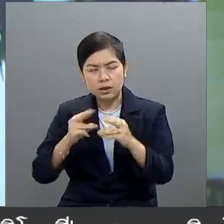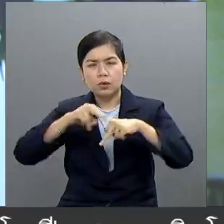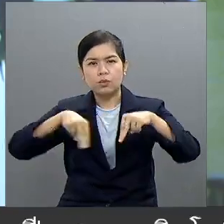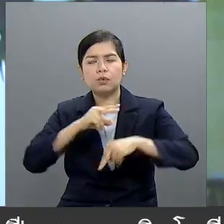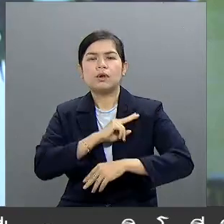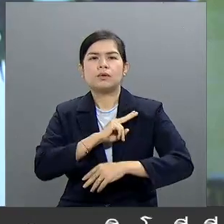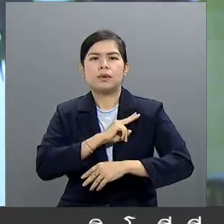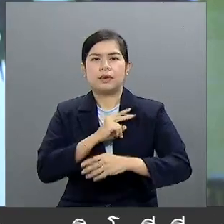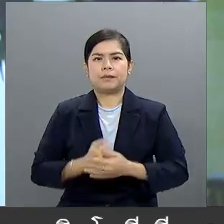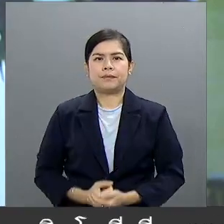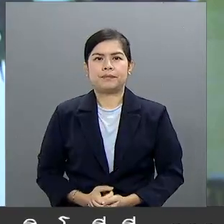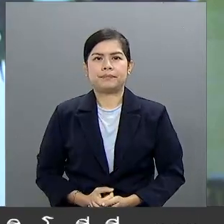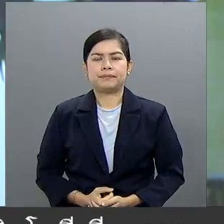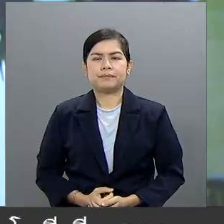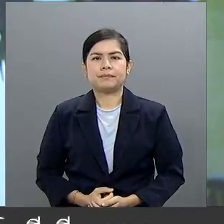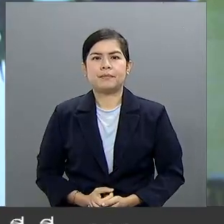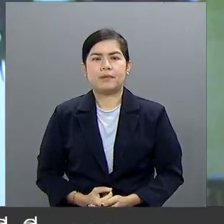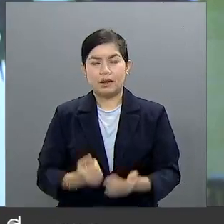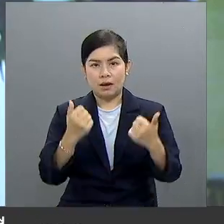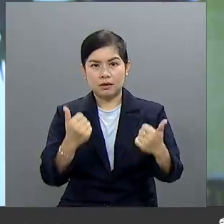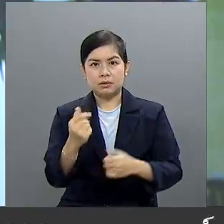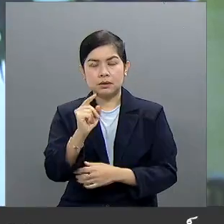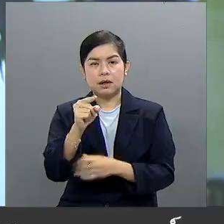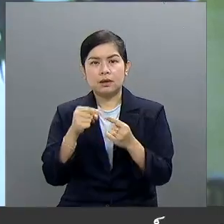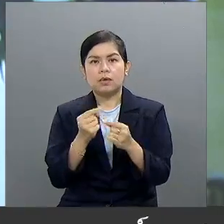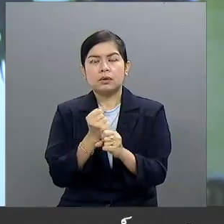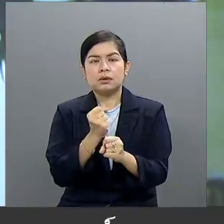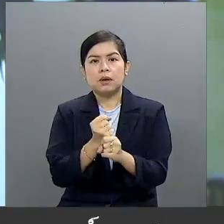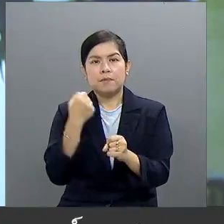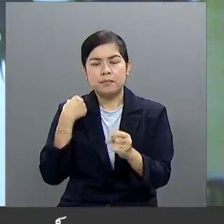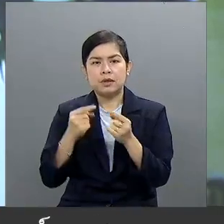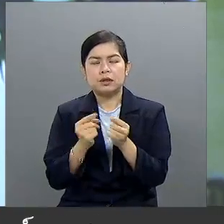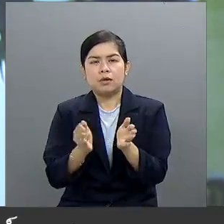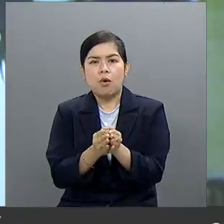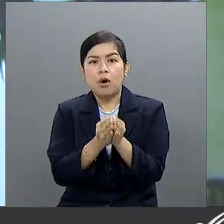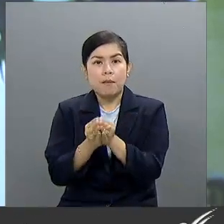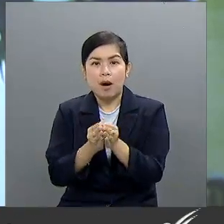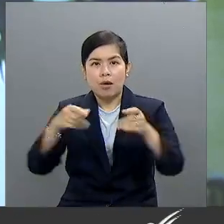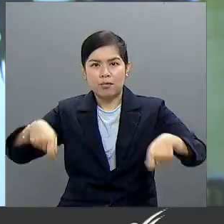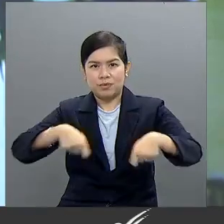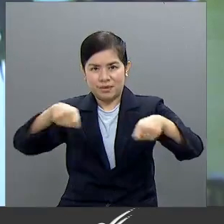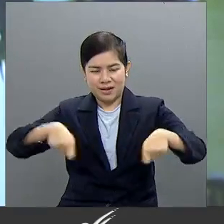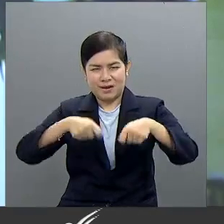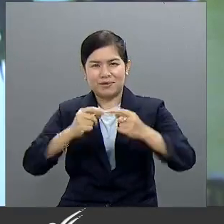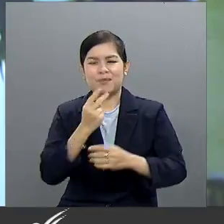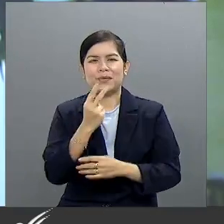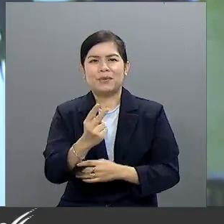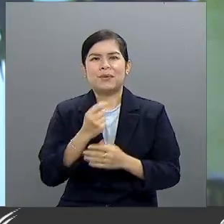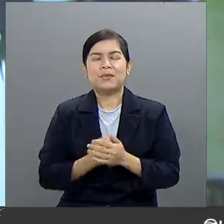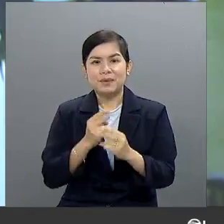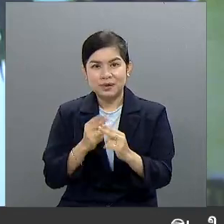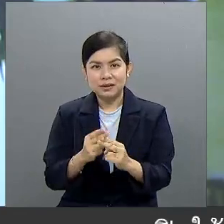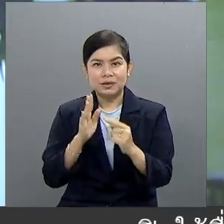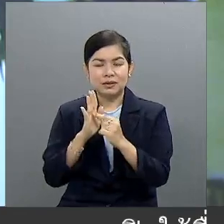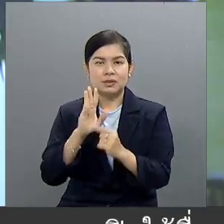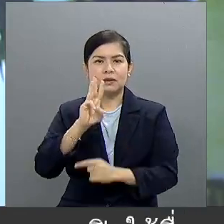าวนาค่ะตอนนี้เนี่ยคือทำเมนูจนกระทั่งมีช่วงเป็นของตัวเองแล้วนะเมดบายมีค่ะพี่แววแววตาเอกชาวนานักโภชนา